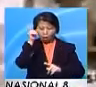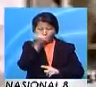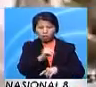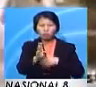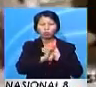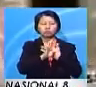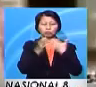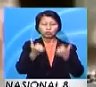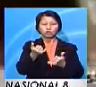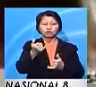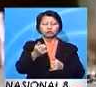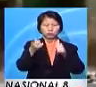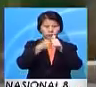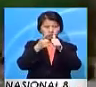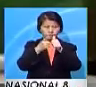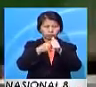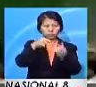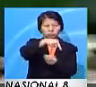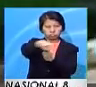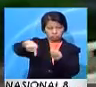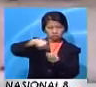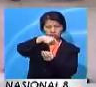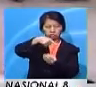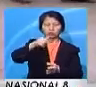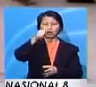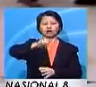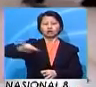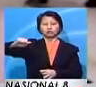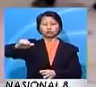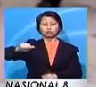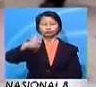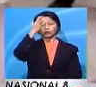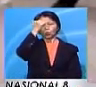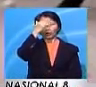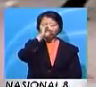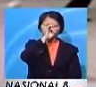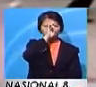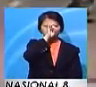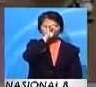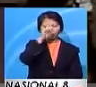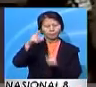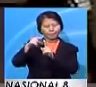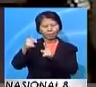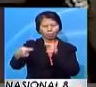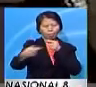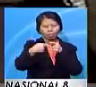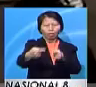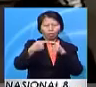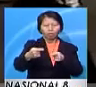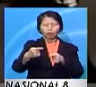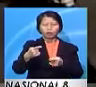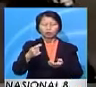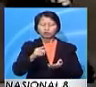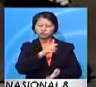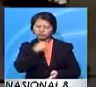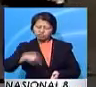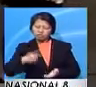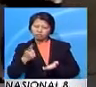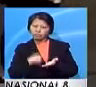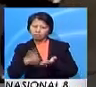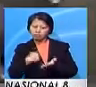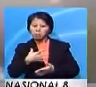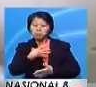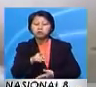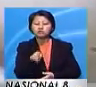sekali, terutama sekali dan di rantau Asia ini. Kenapa India Pakistan berebut dan China kadang-kadang berminat dengan Kashmir